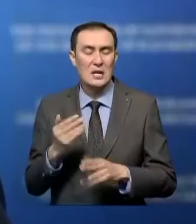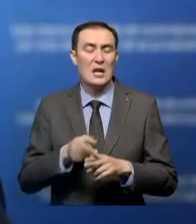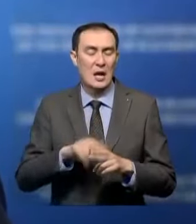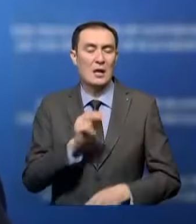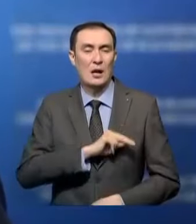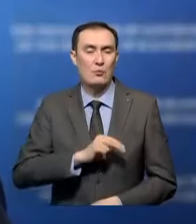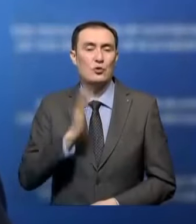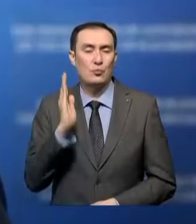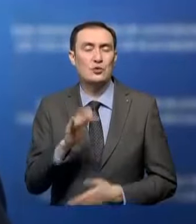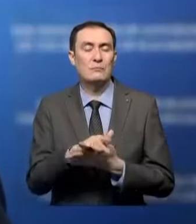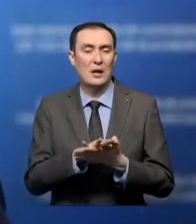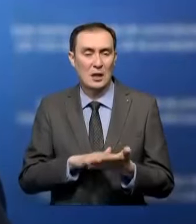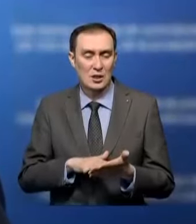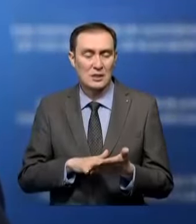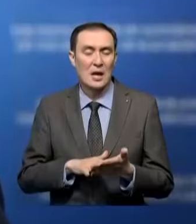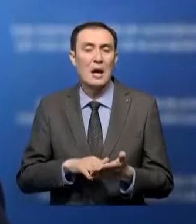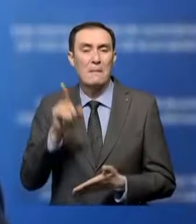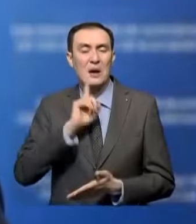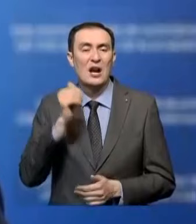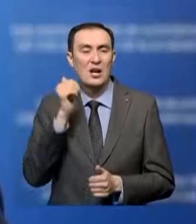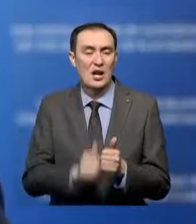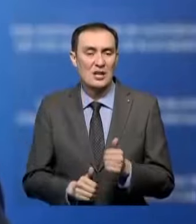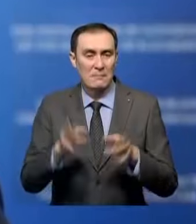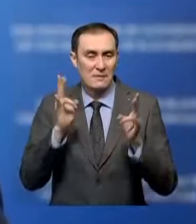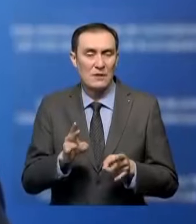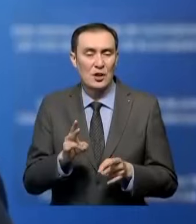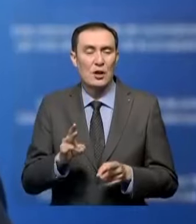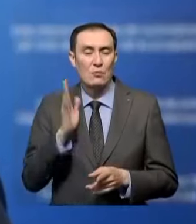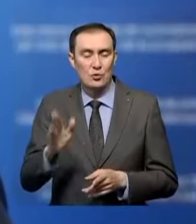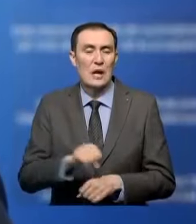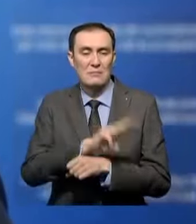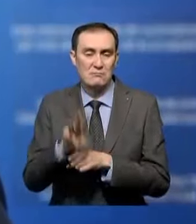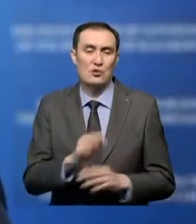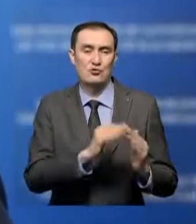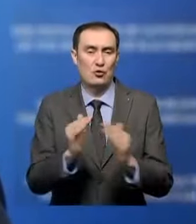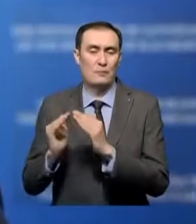работа будет продолжена до тех пор, пока каждый пострадавший не будет обеспечен жильем.